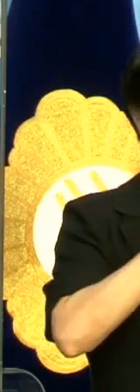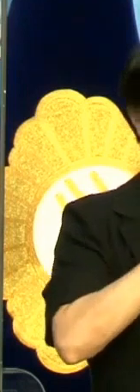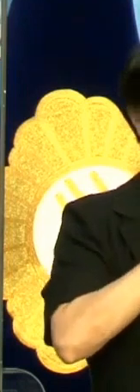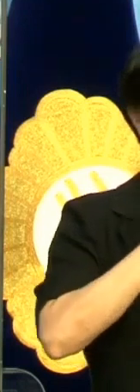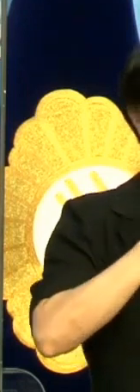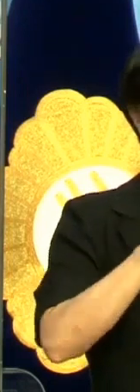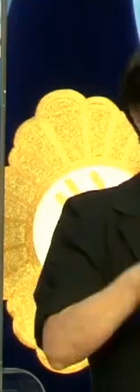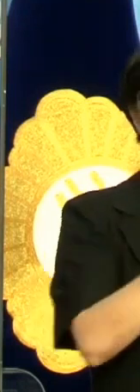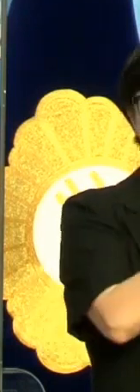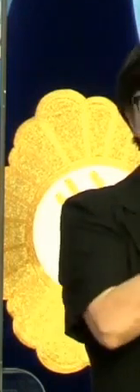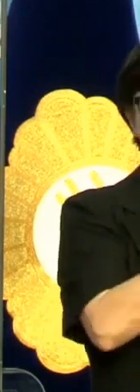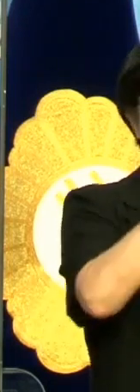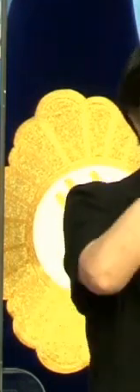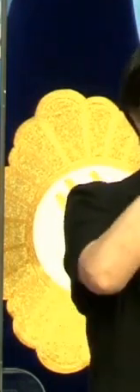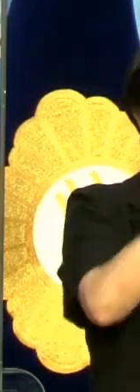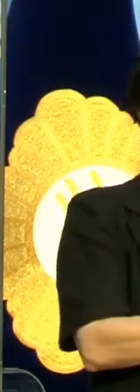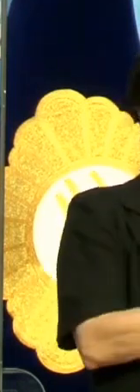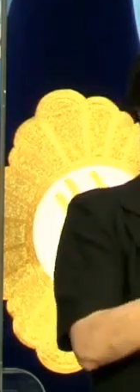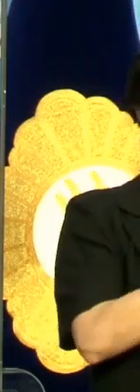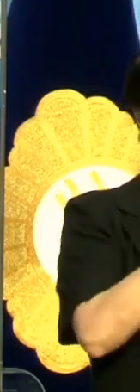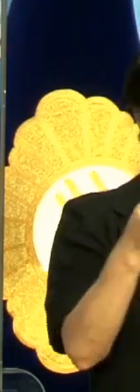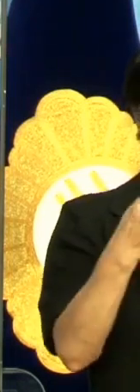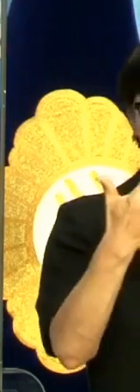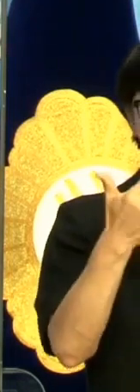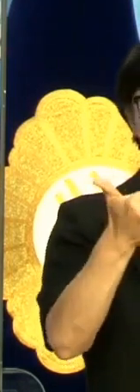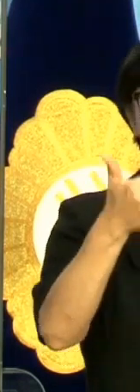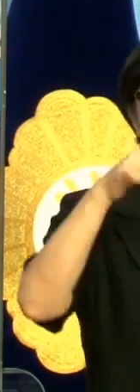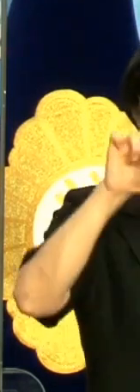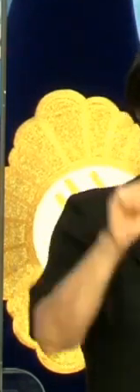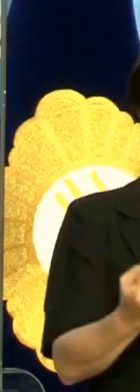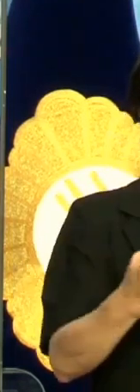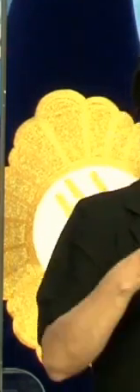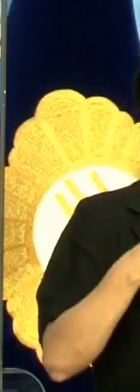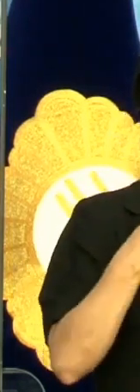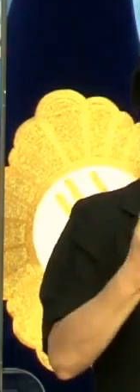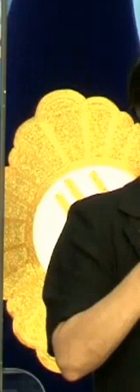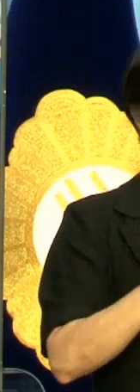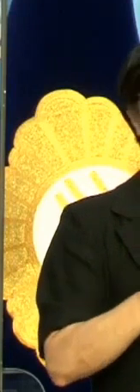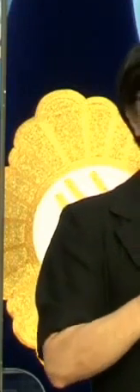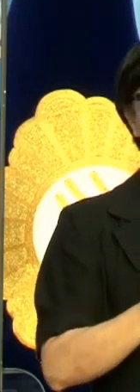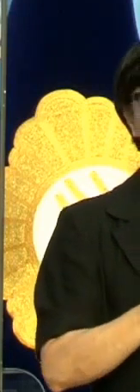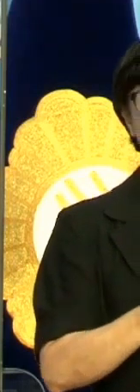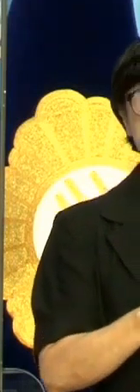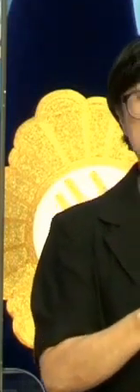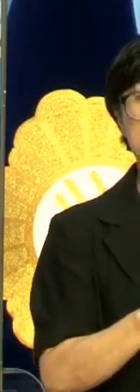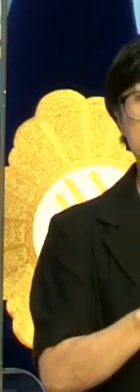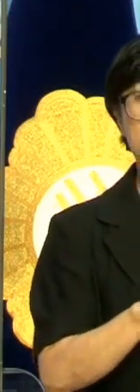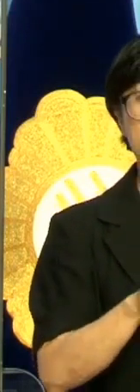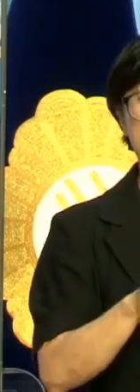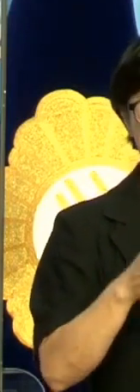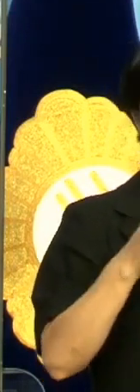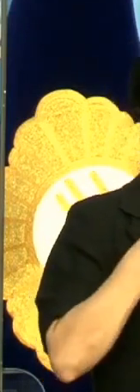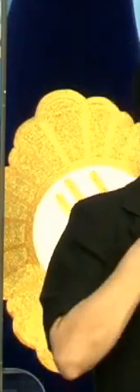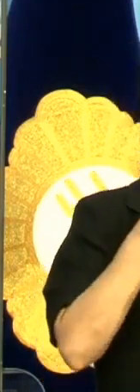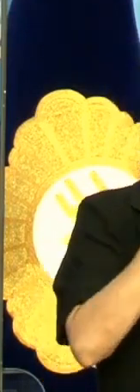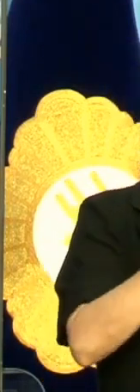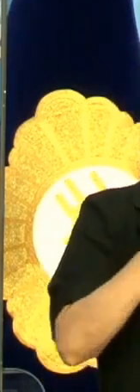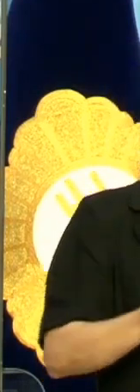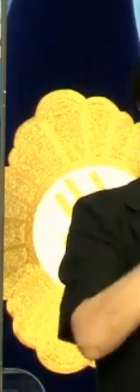제 3조 및 제 6조 육군 규정 120 병영생활 규정 제